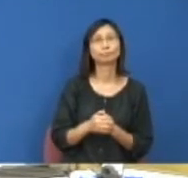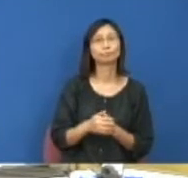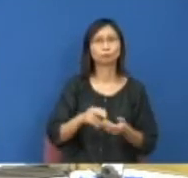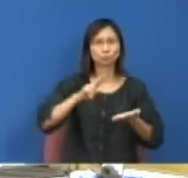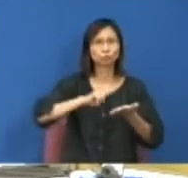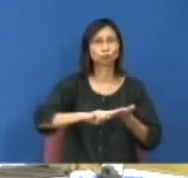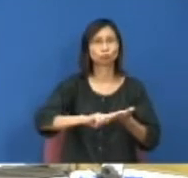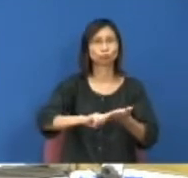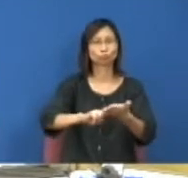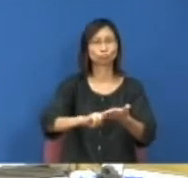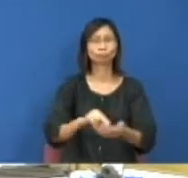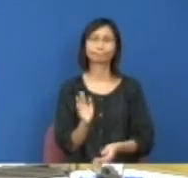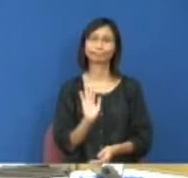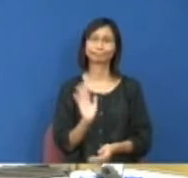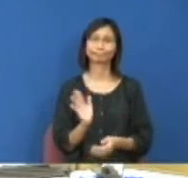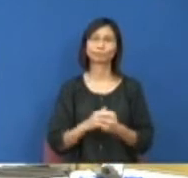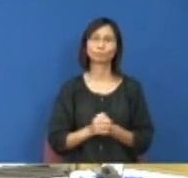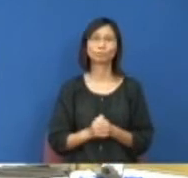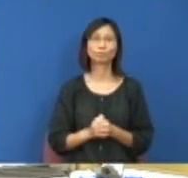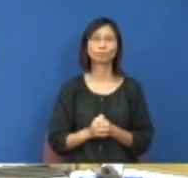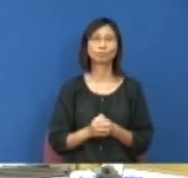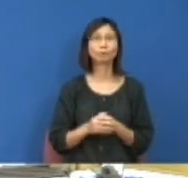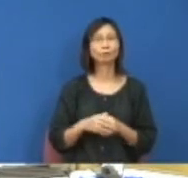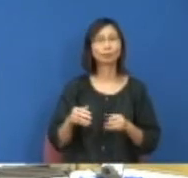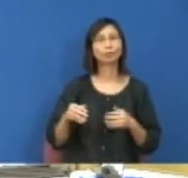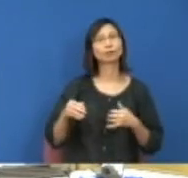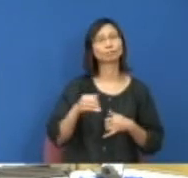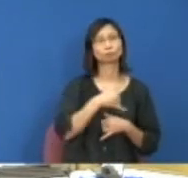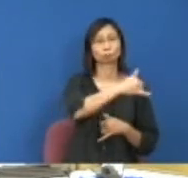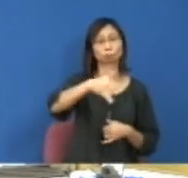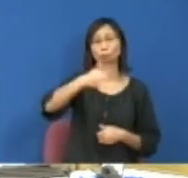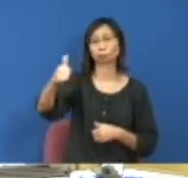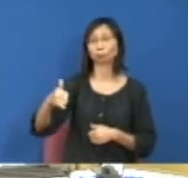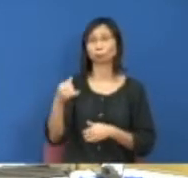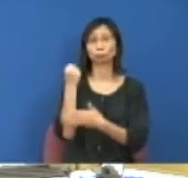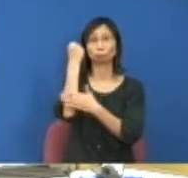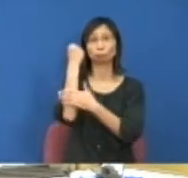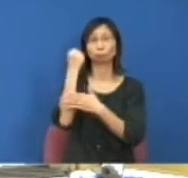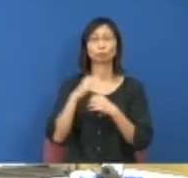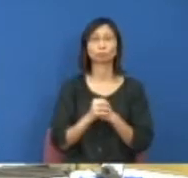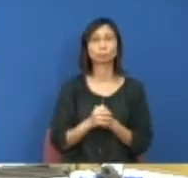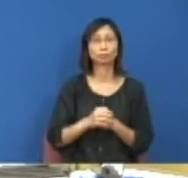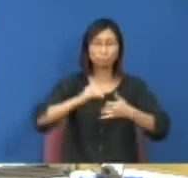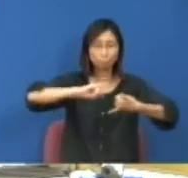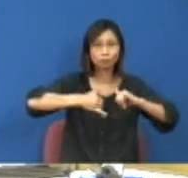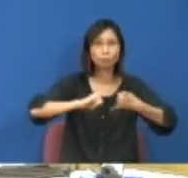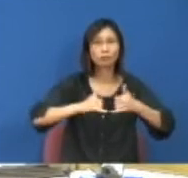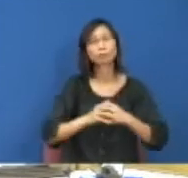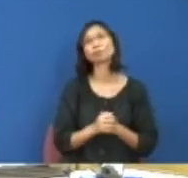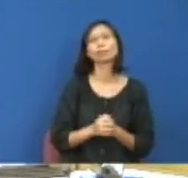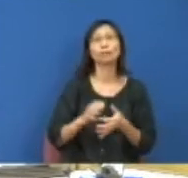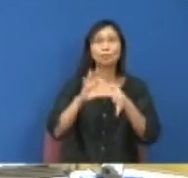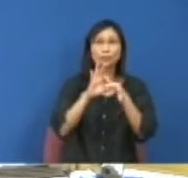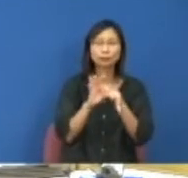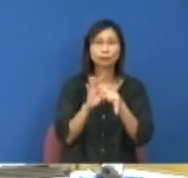信。因為遊擊戰或者係城市遊擊戰咧，都通常都係同嗰個地方嘅文